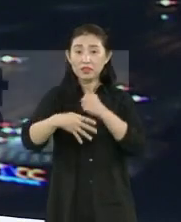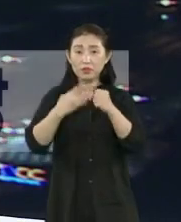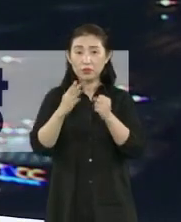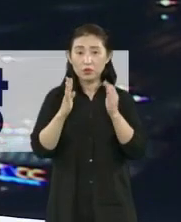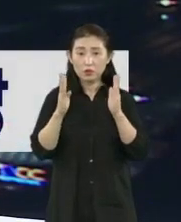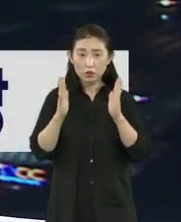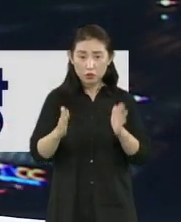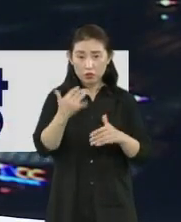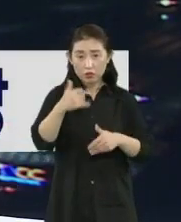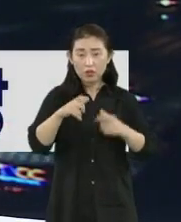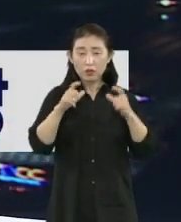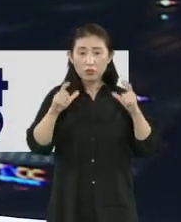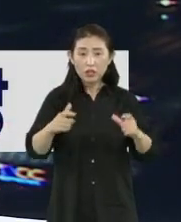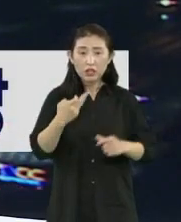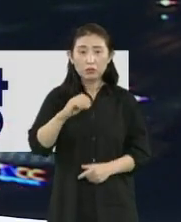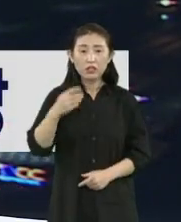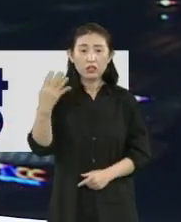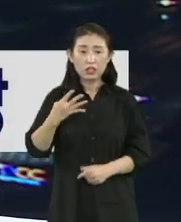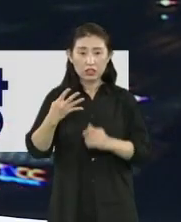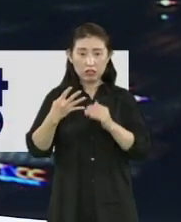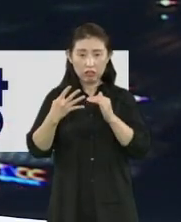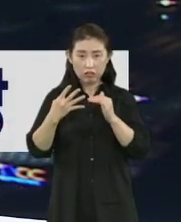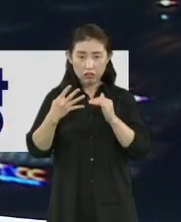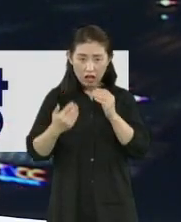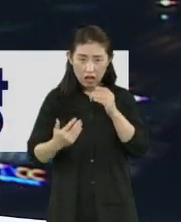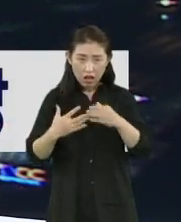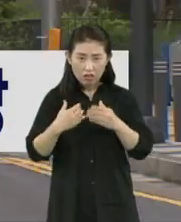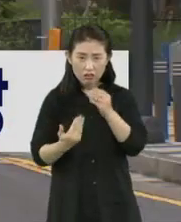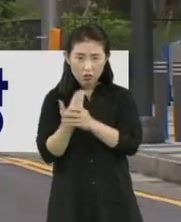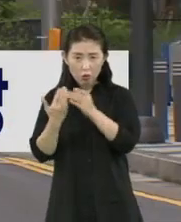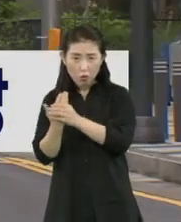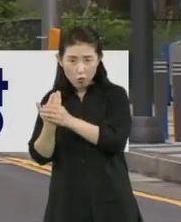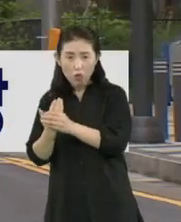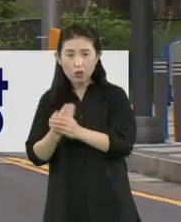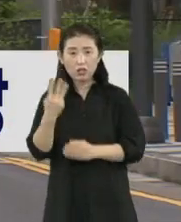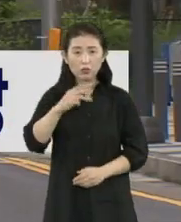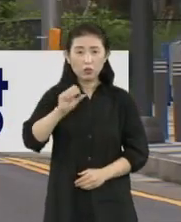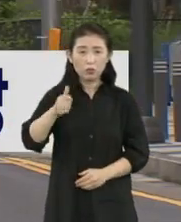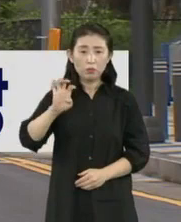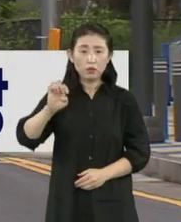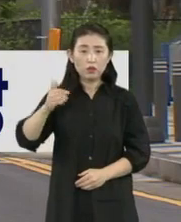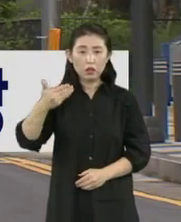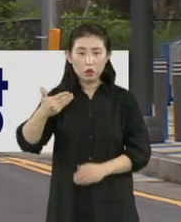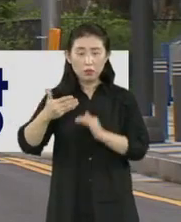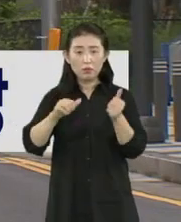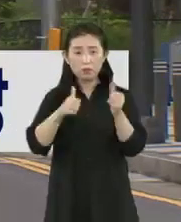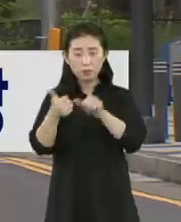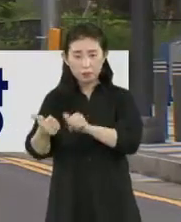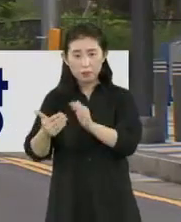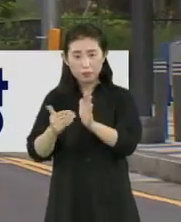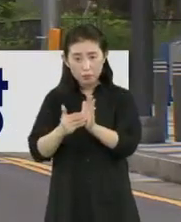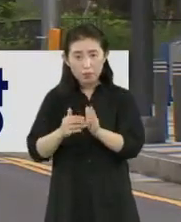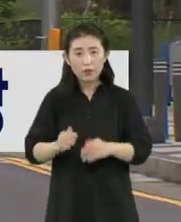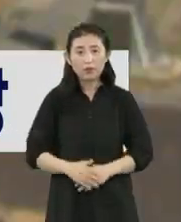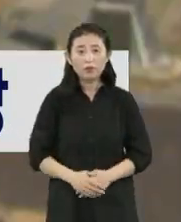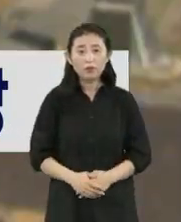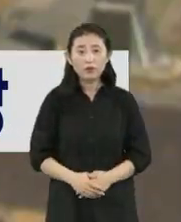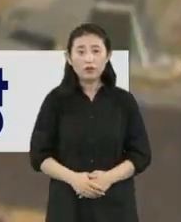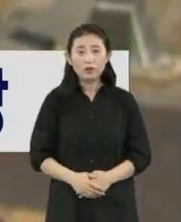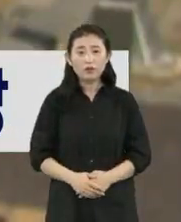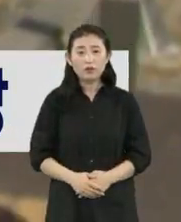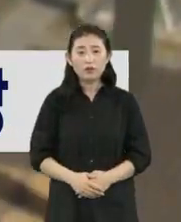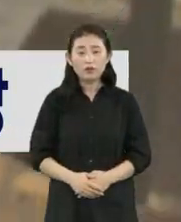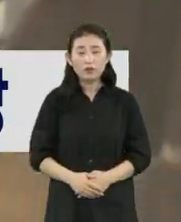최근 3년간 충남에서는 13만 4천여 건의 안전사고가 발생해 3,549명이 사망한 것으로